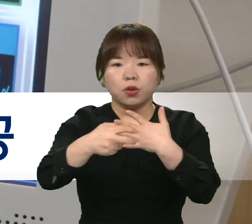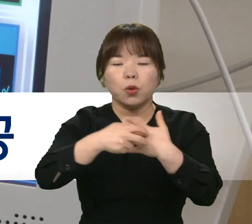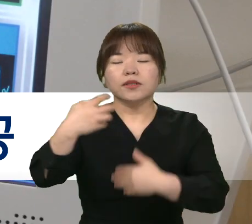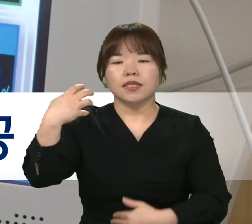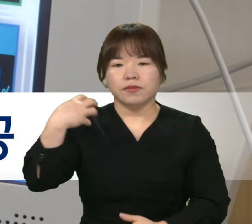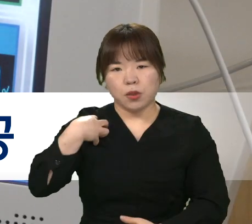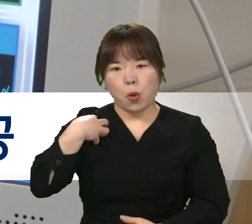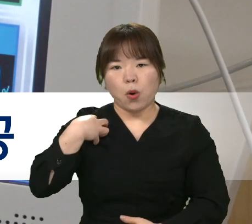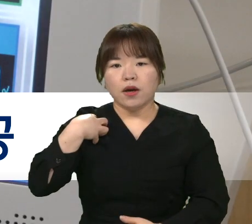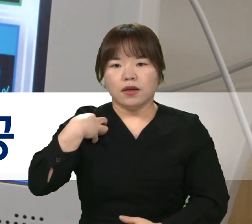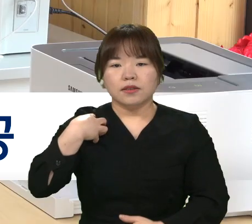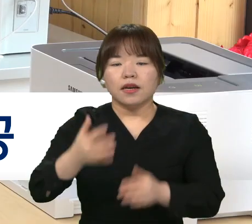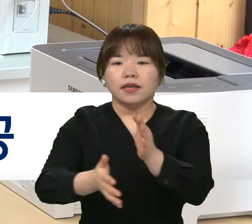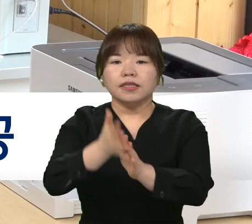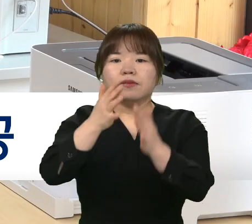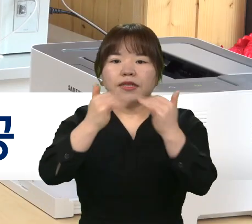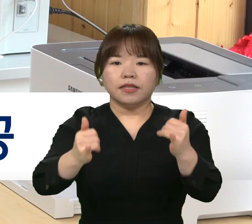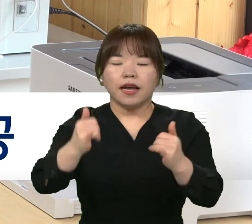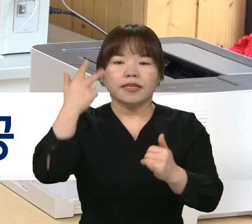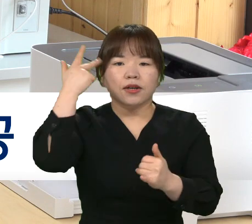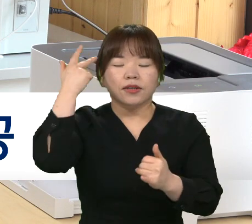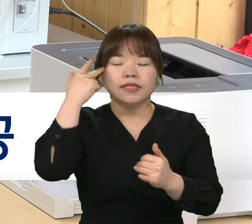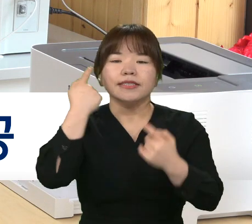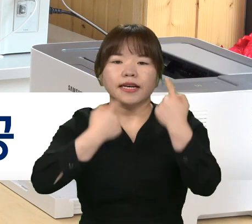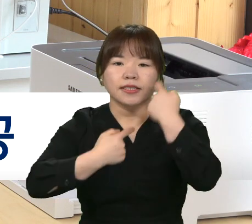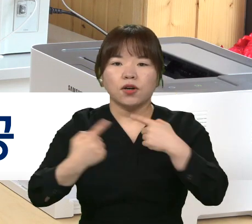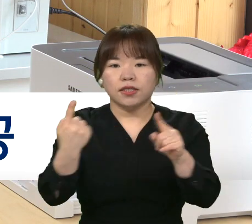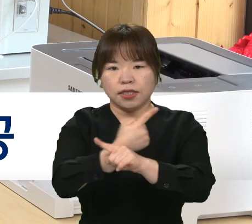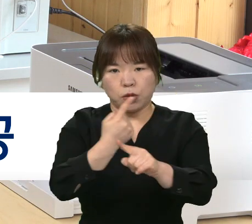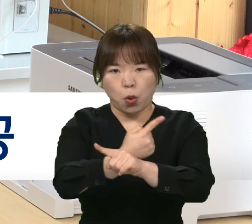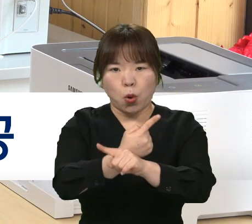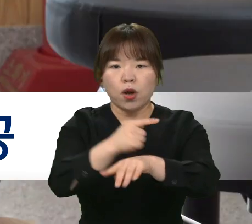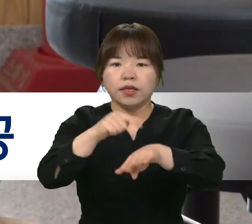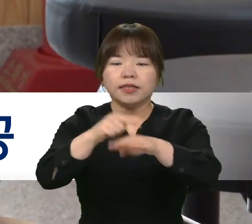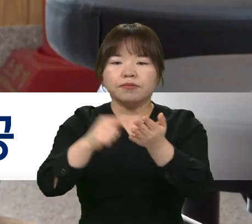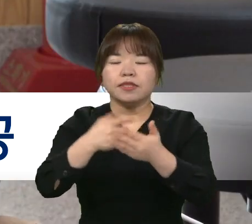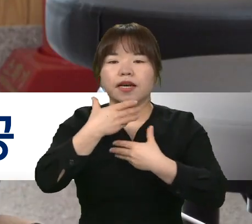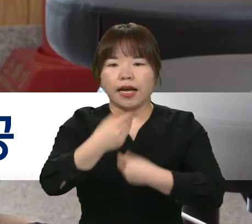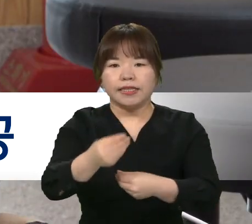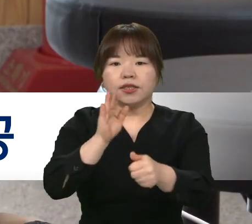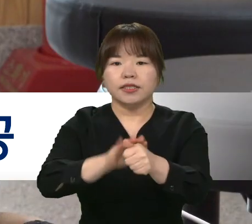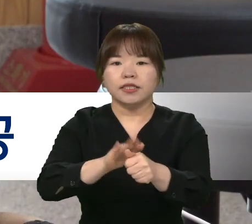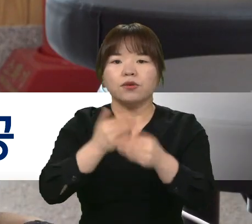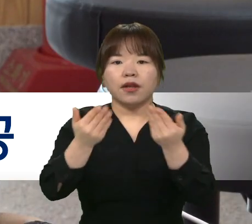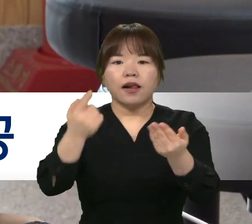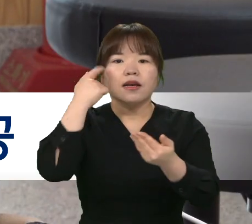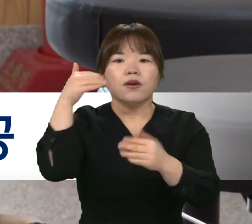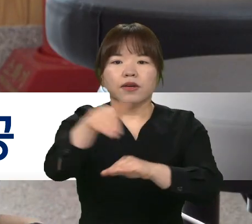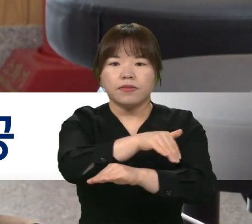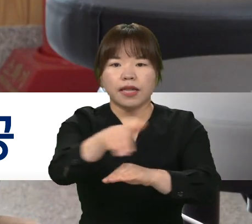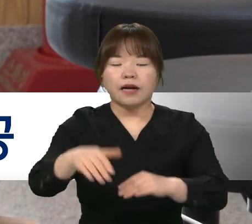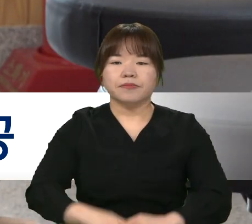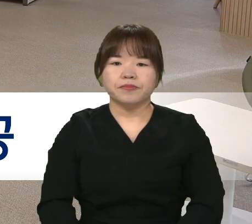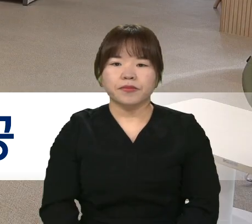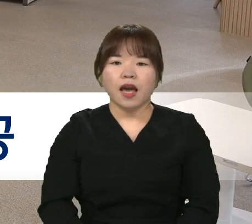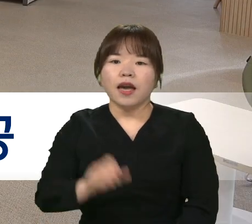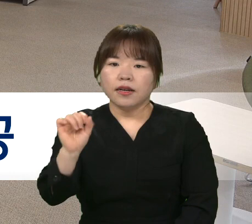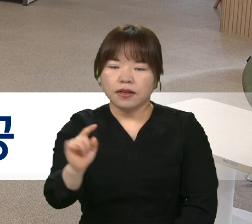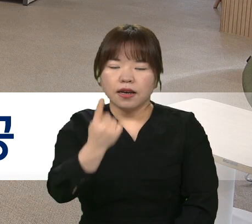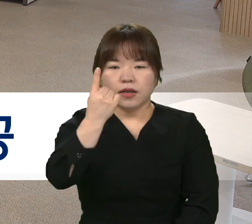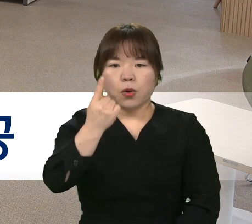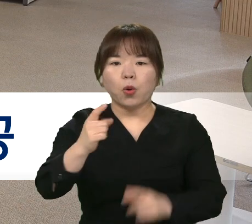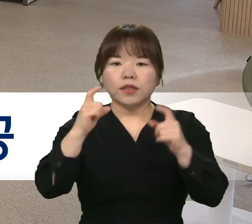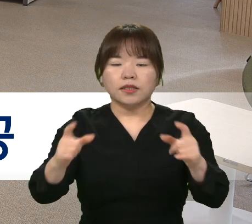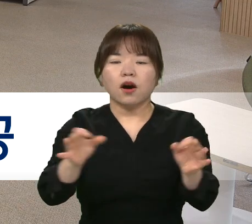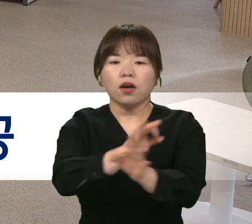책임지고 재난으로 인한 시민들의 정신적외상 치유와 심리 안정을 지원할 예정입니다 치는 이번 사업으로